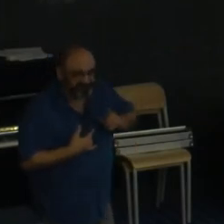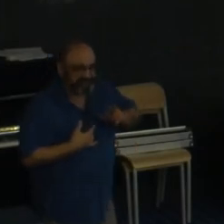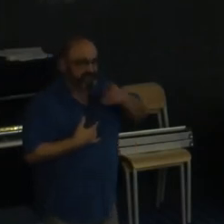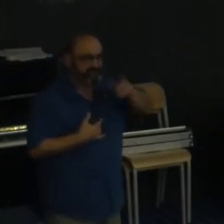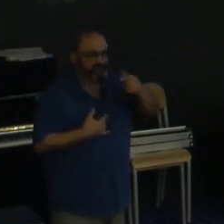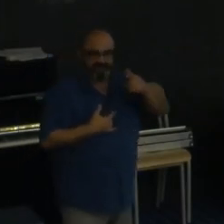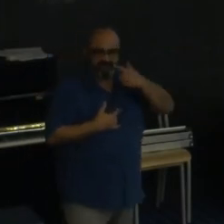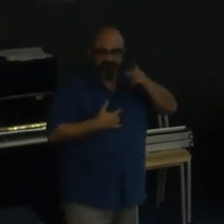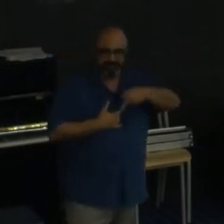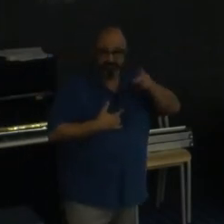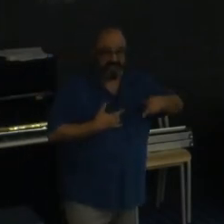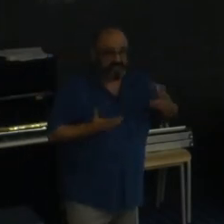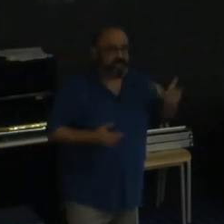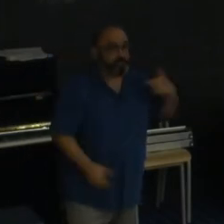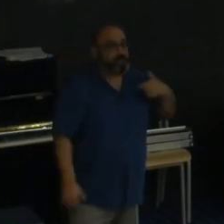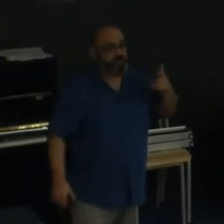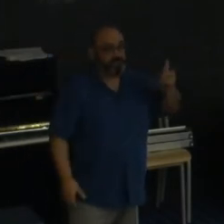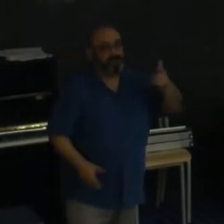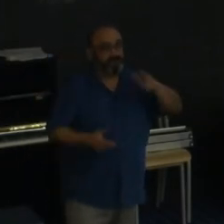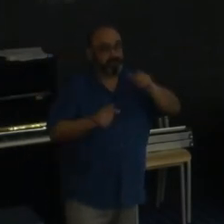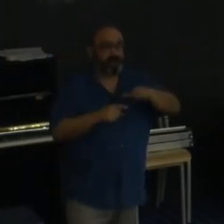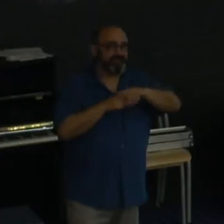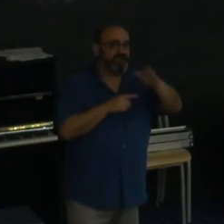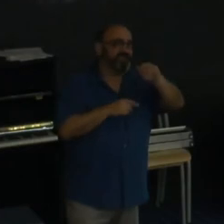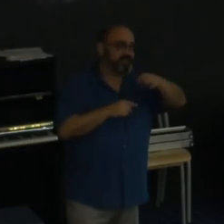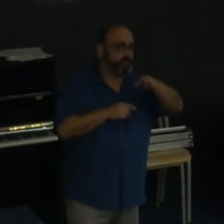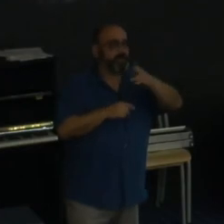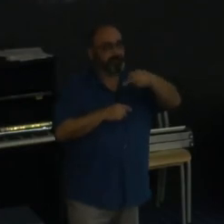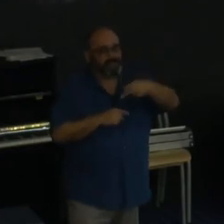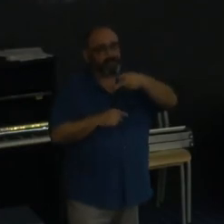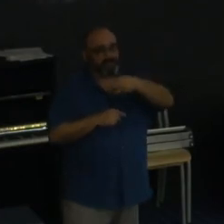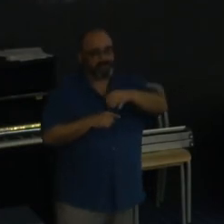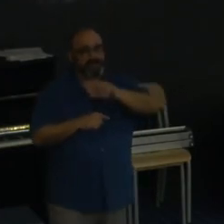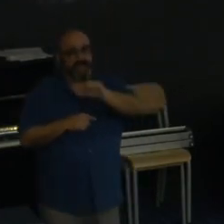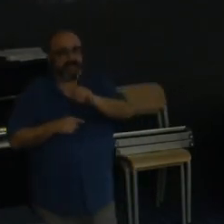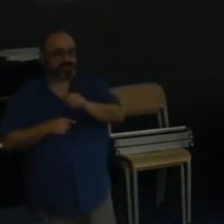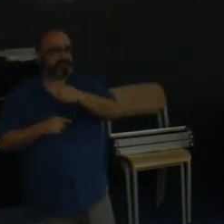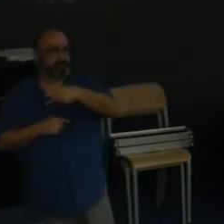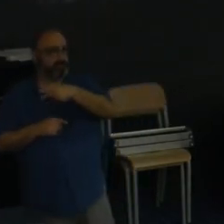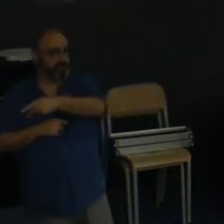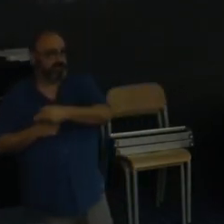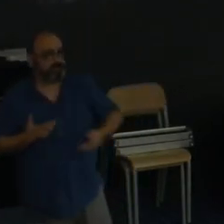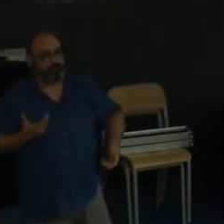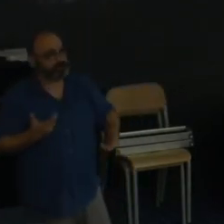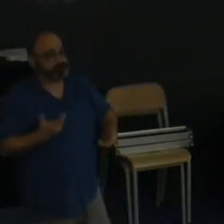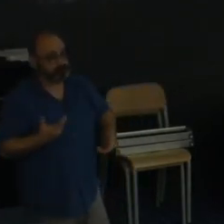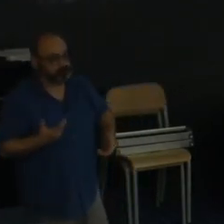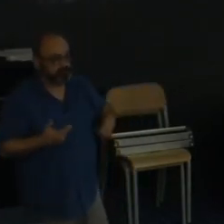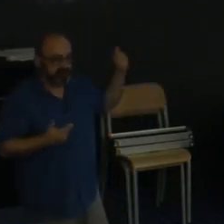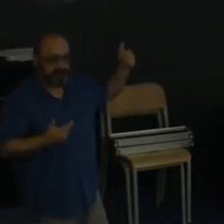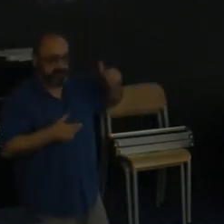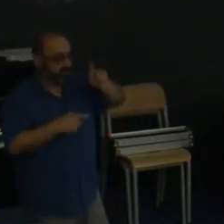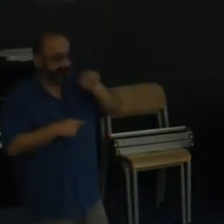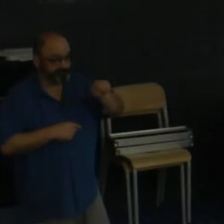avant d'utiliser le PP, j'utilisais from print import pprint import pprint as PP. Et donc, ça posait problème. Mais ici, il y a